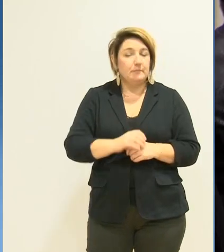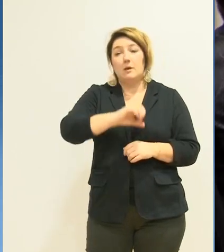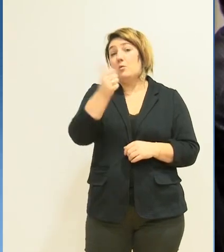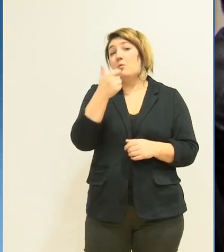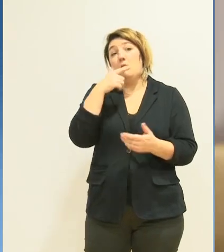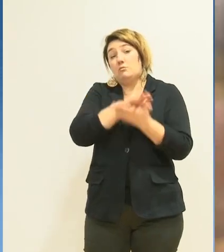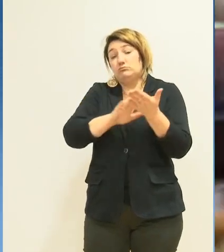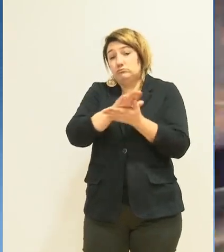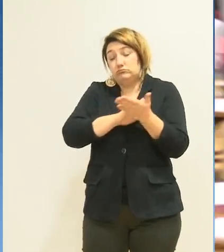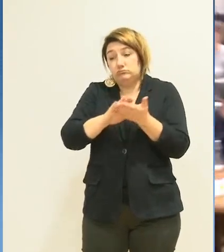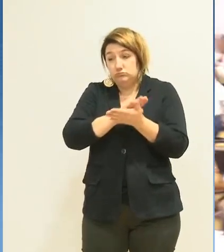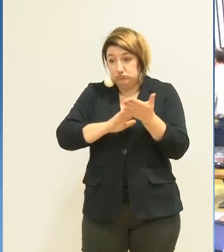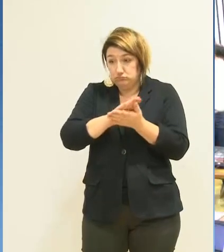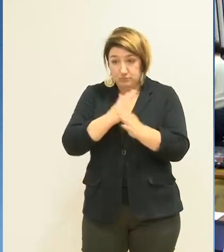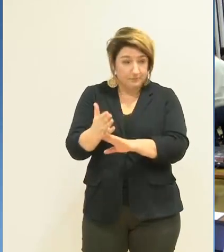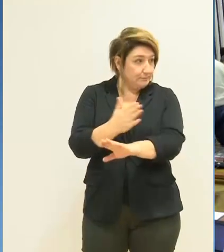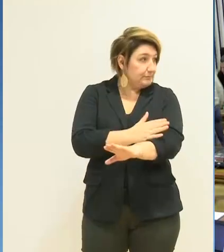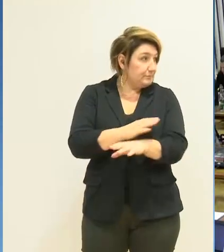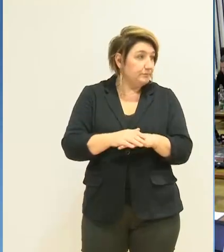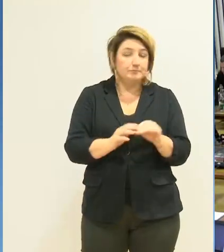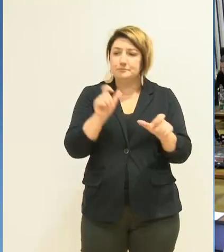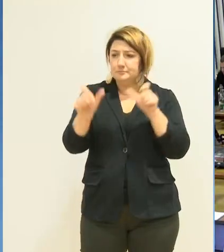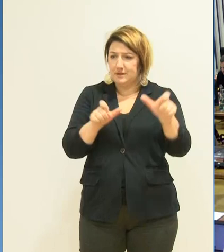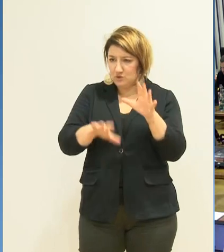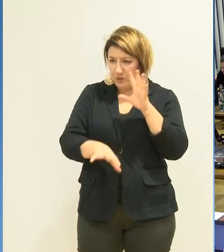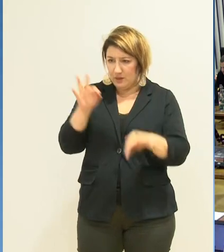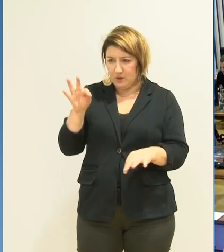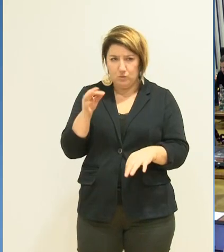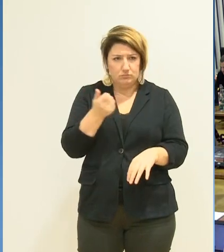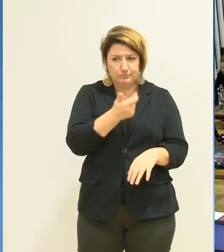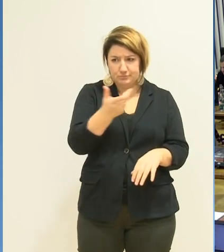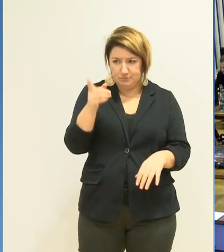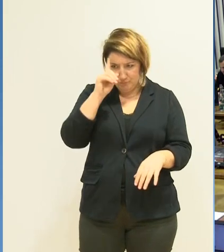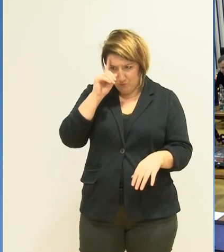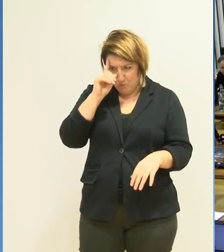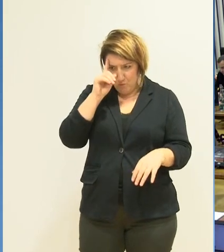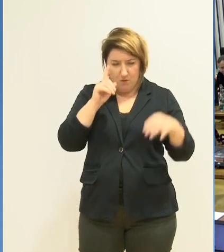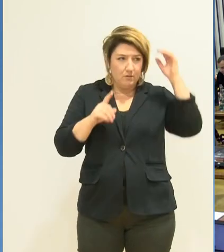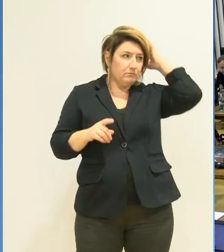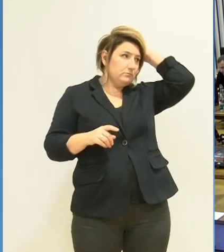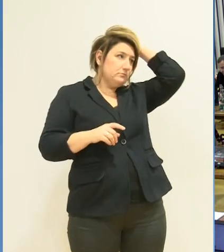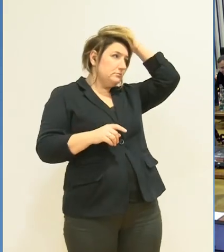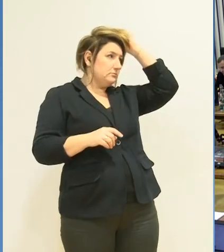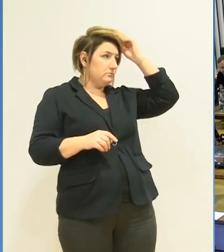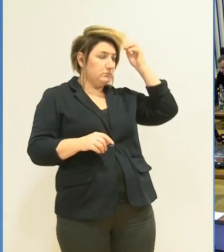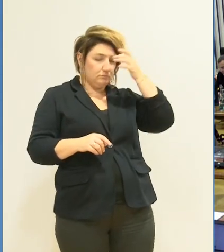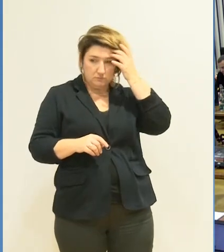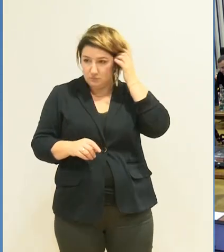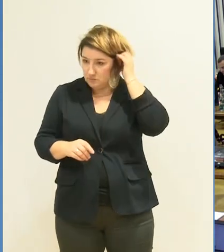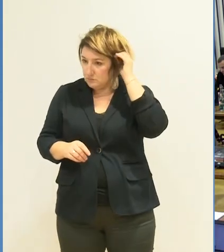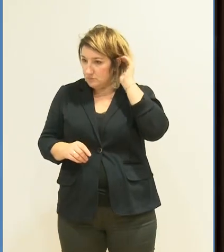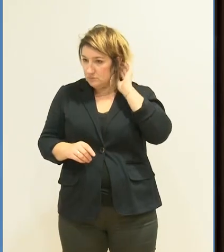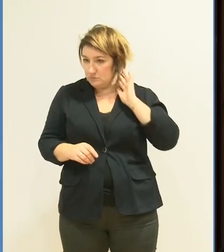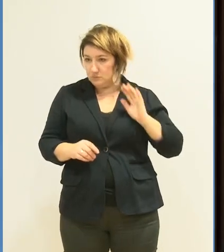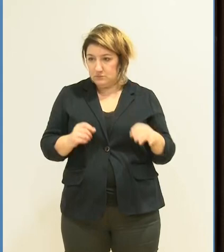avance auprès de certains élus parce que devant le foisonnement d'intervention et de questions